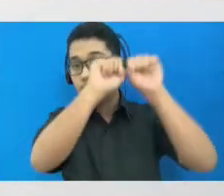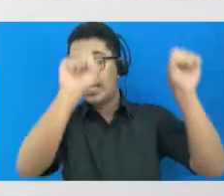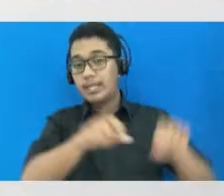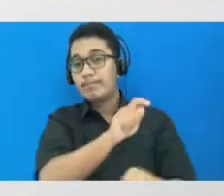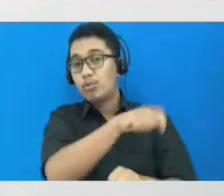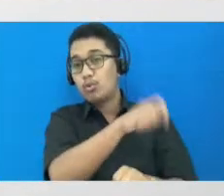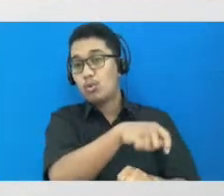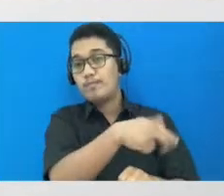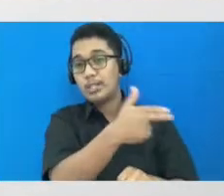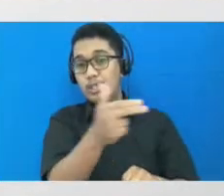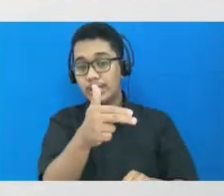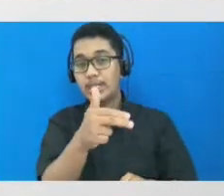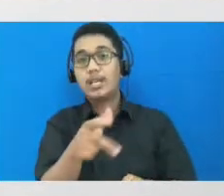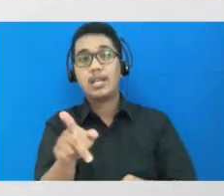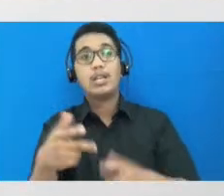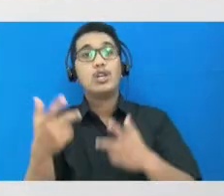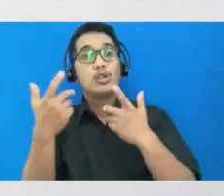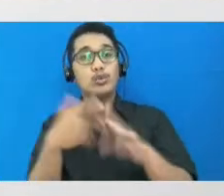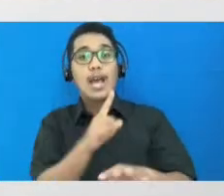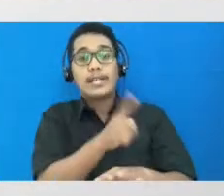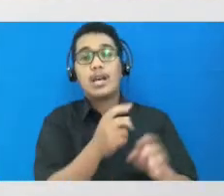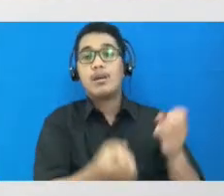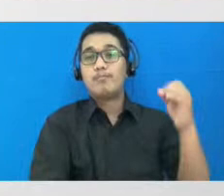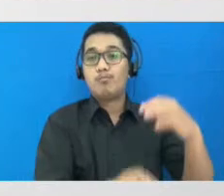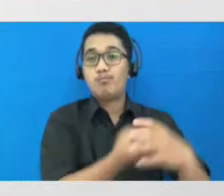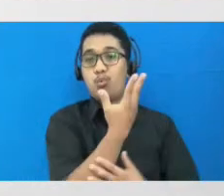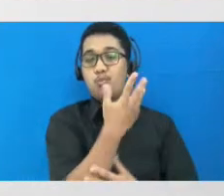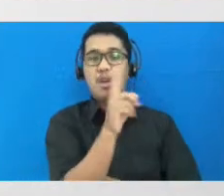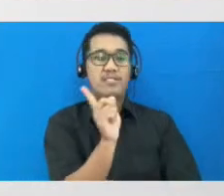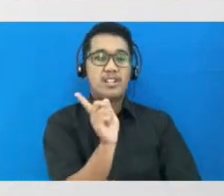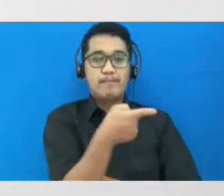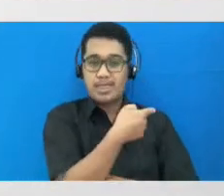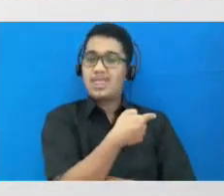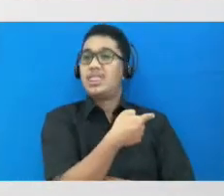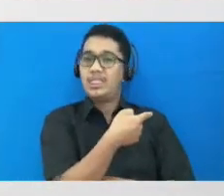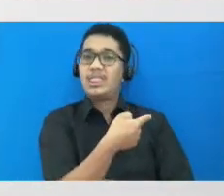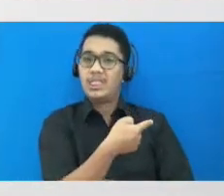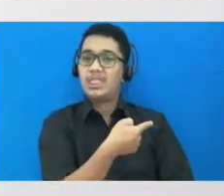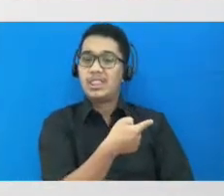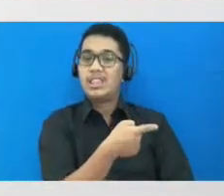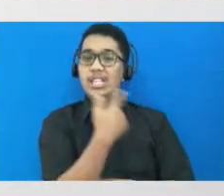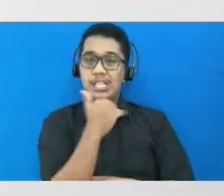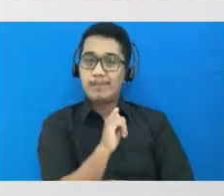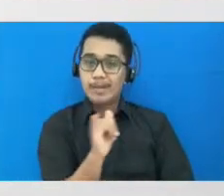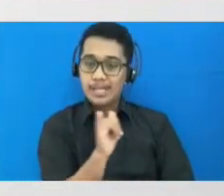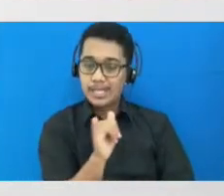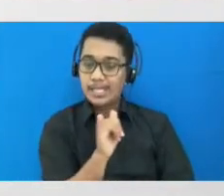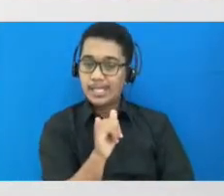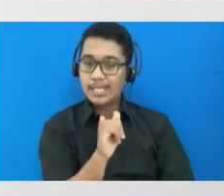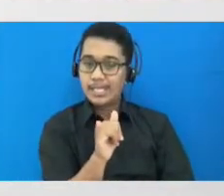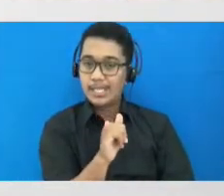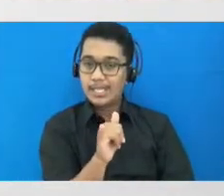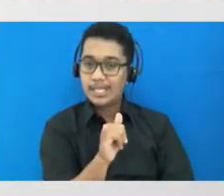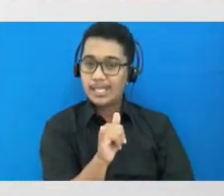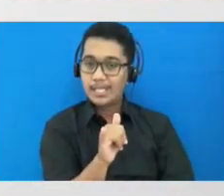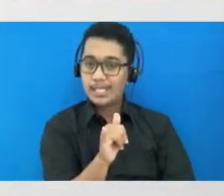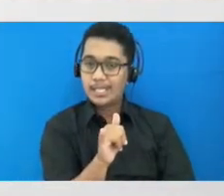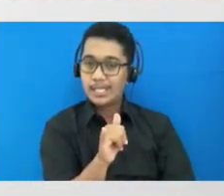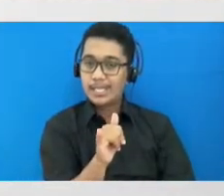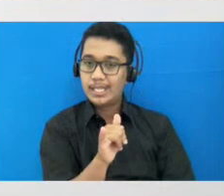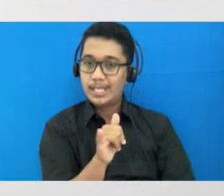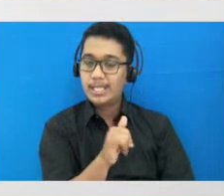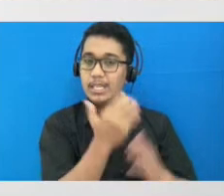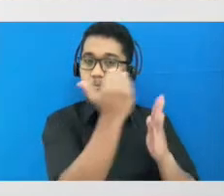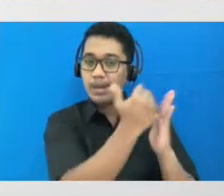Indonesia, maka sudah ada perkembangan yang sangat signifikan. Kalau kita ambil titik tengahnya adalah